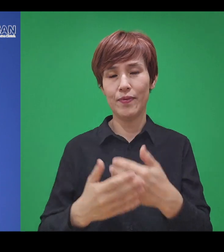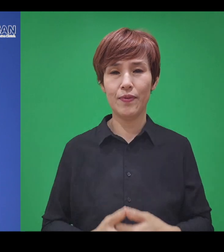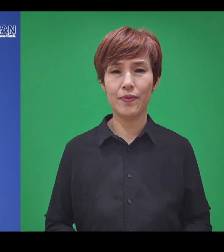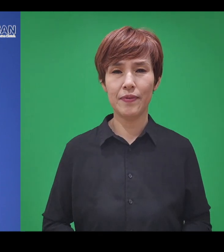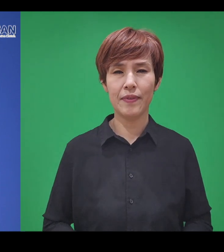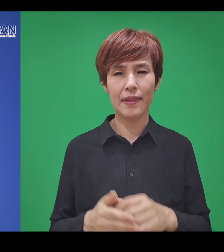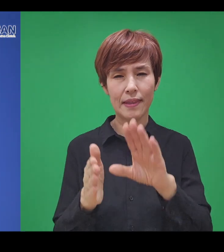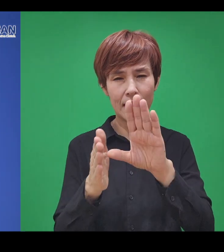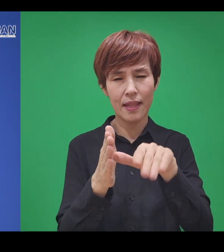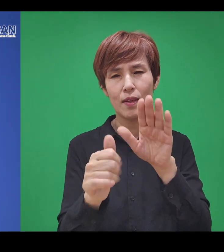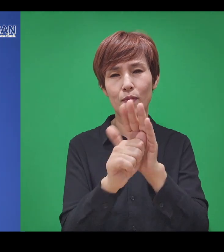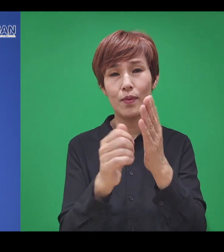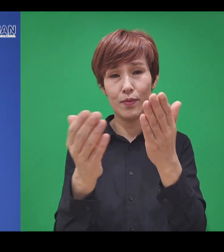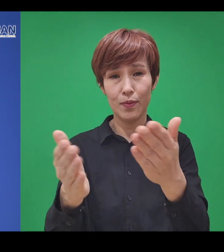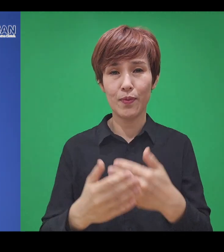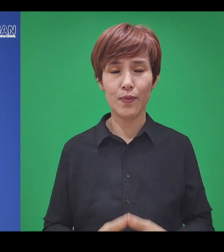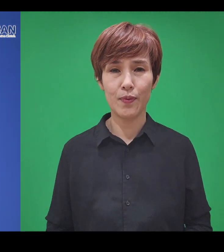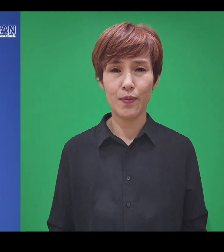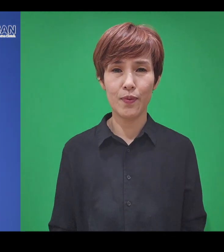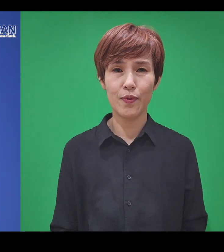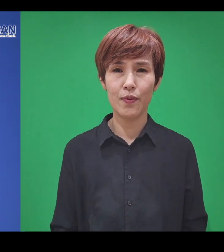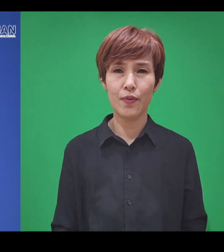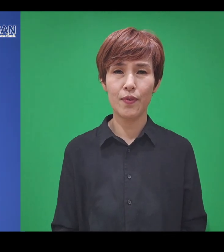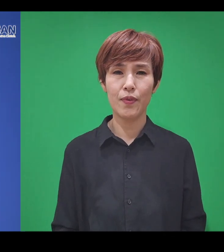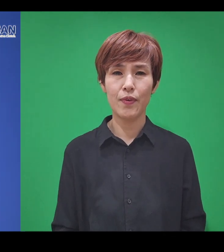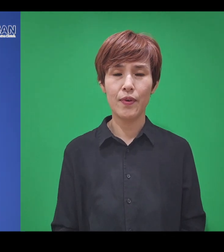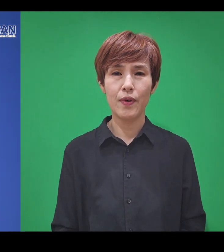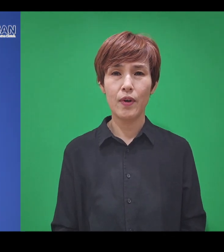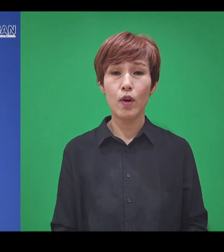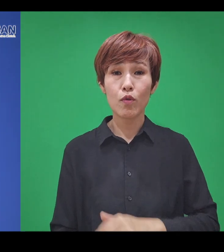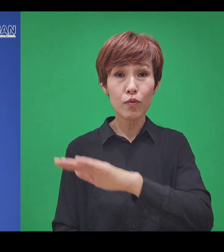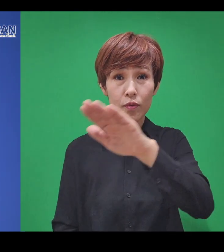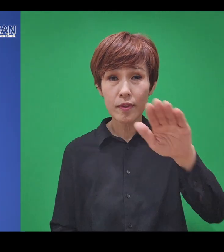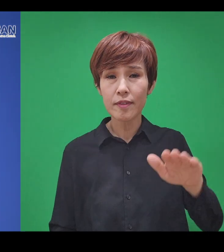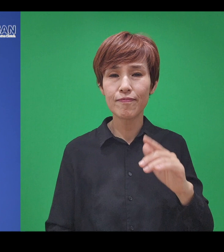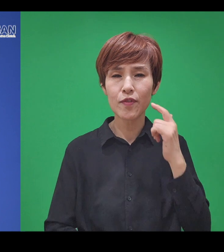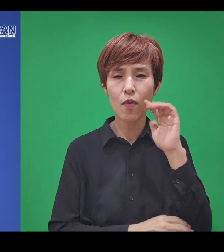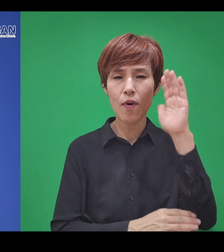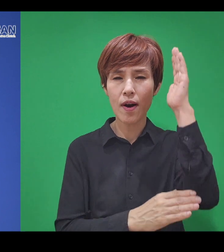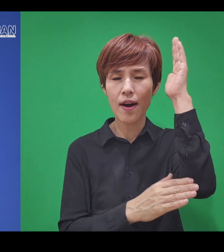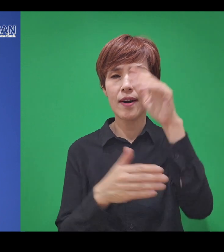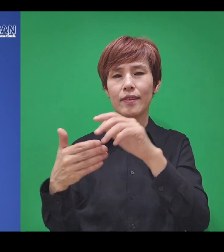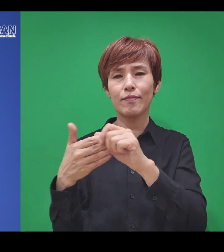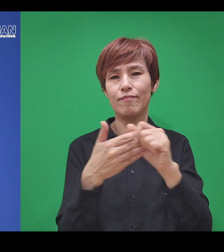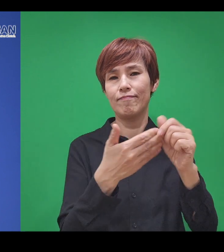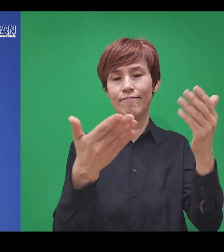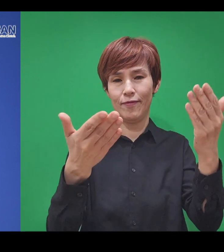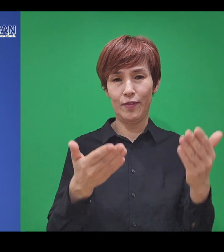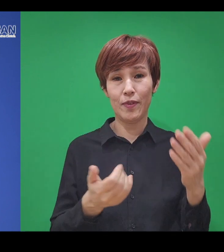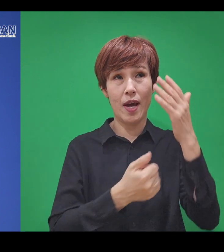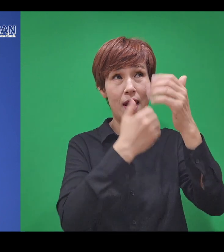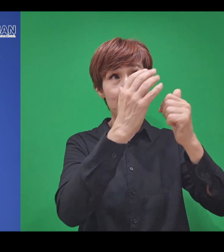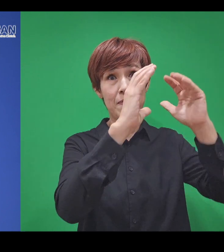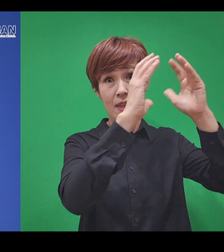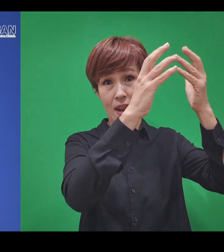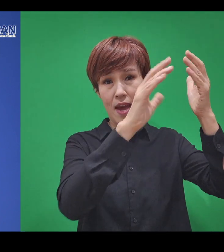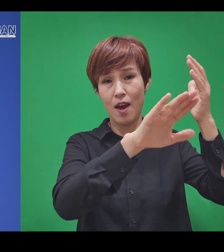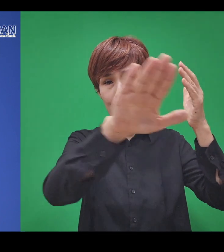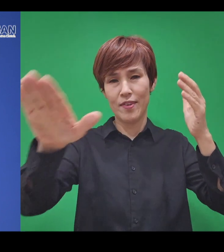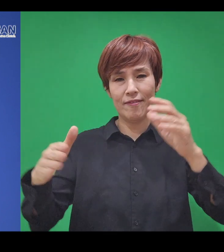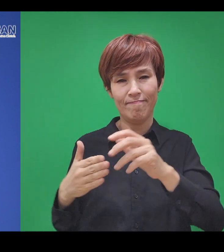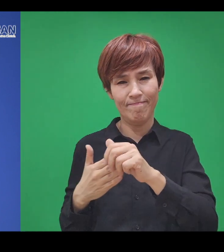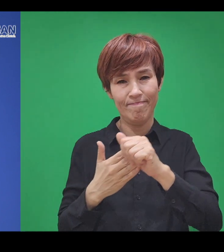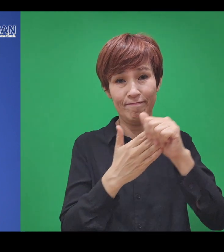순간순간 도우실 겁니다. 영광에서 영광으로 우리를 인도하셔서 아버지의 나라로 우리를